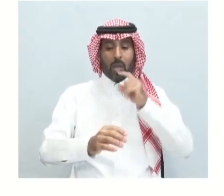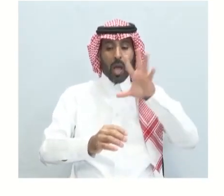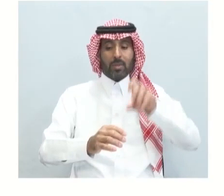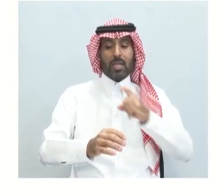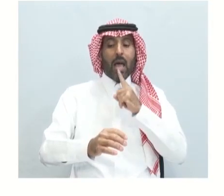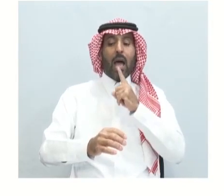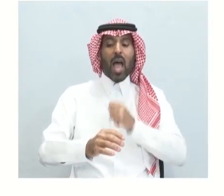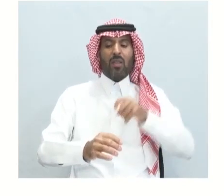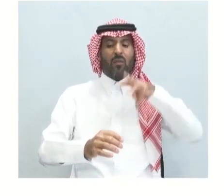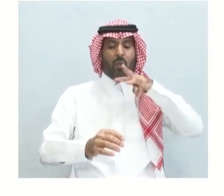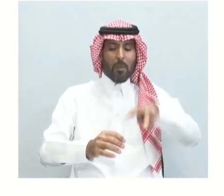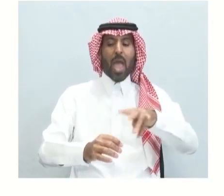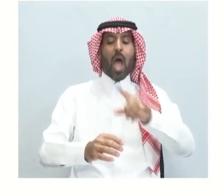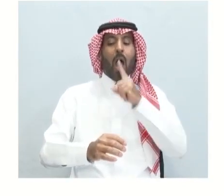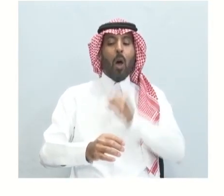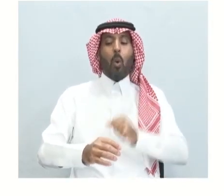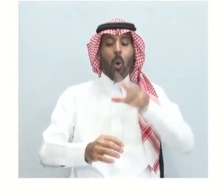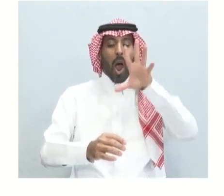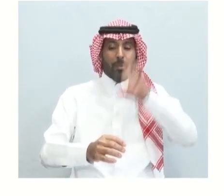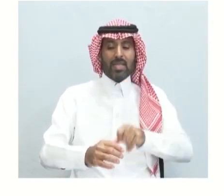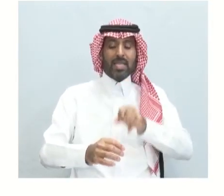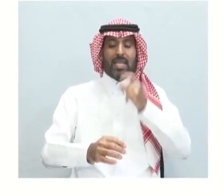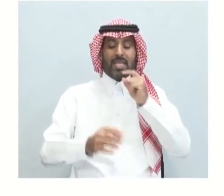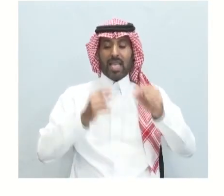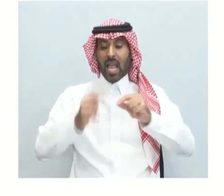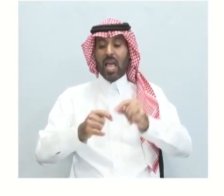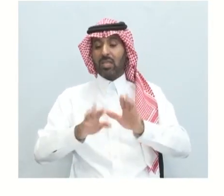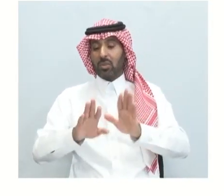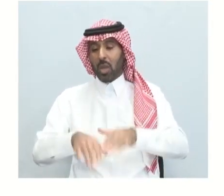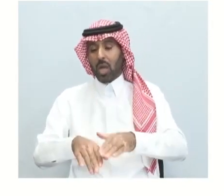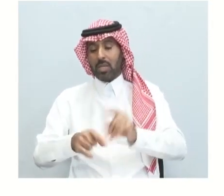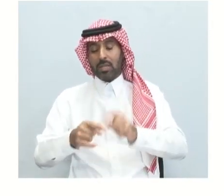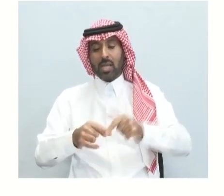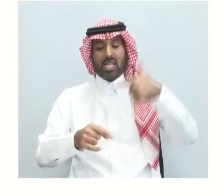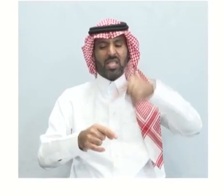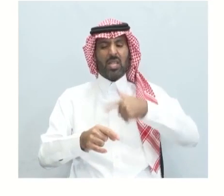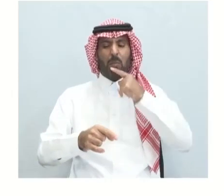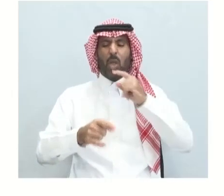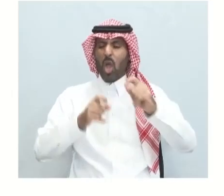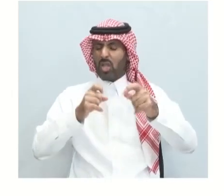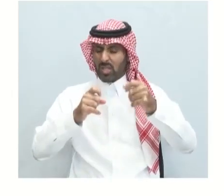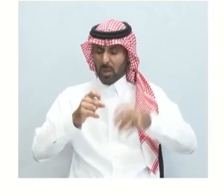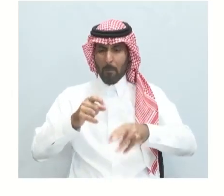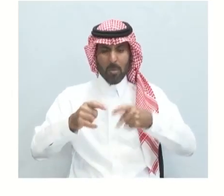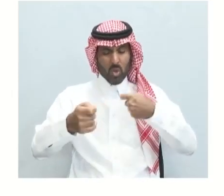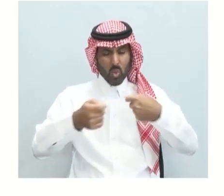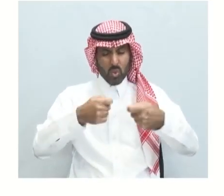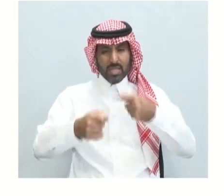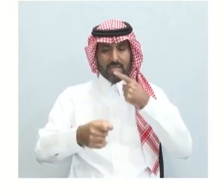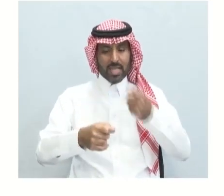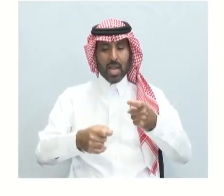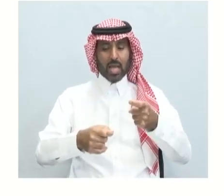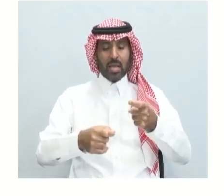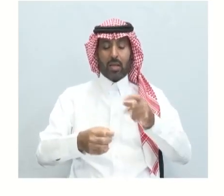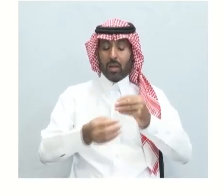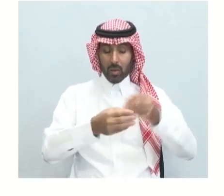1150 مليون سنه اي ان استقراره استغرق حوالي 600 مليون سنه ايضا في